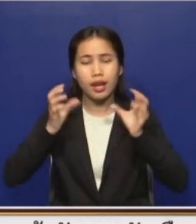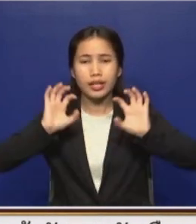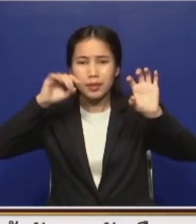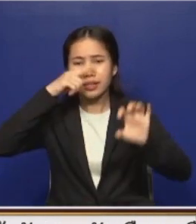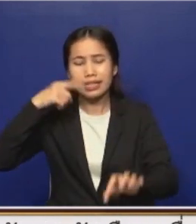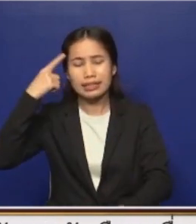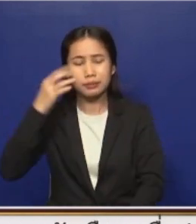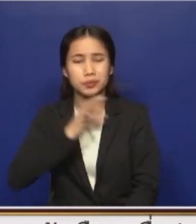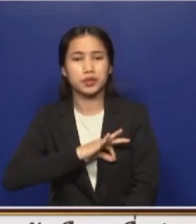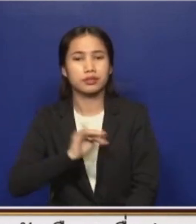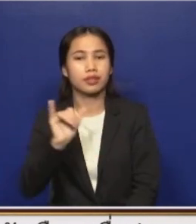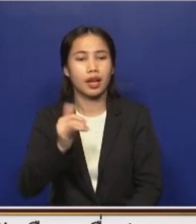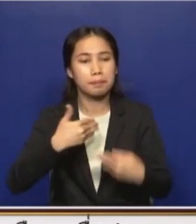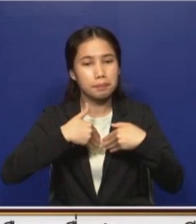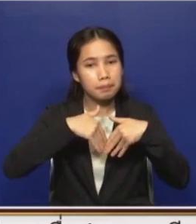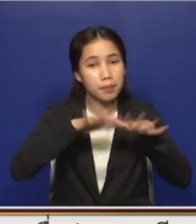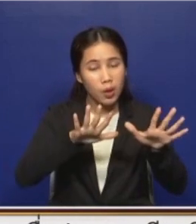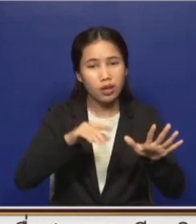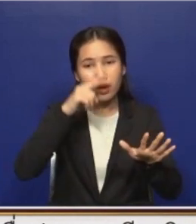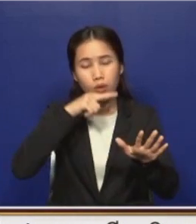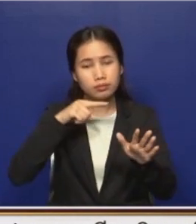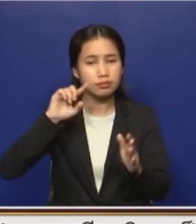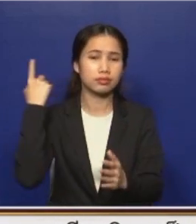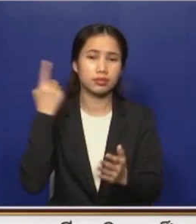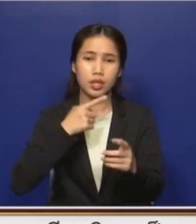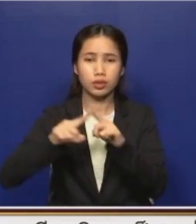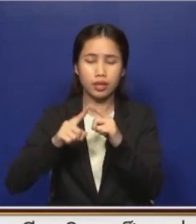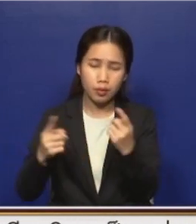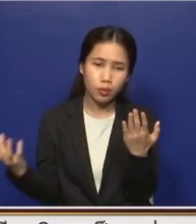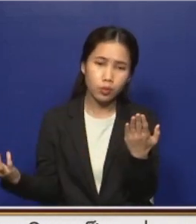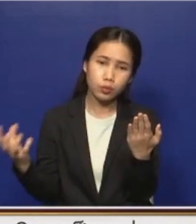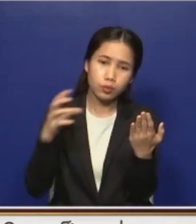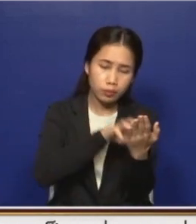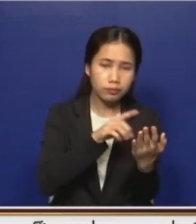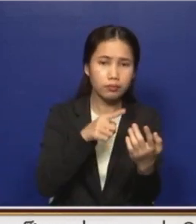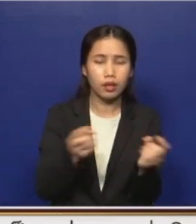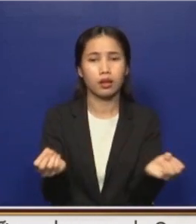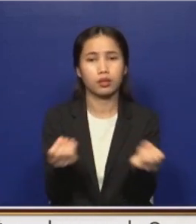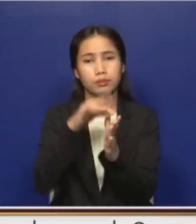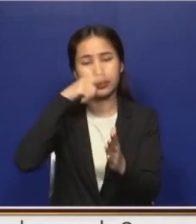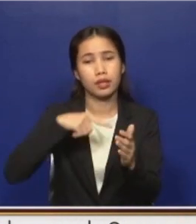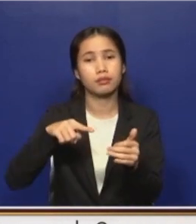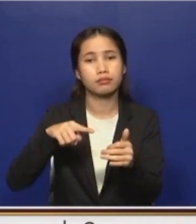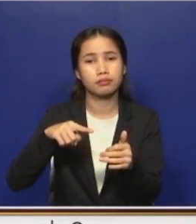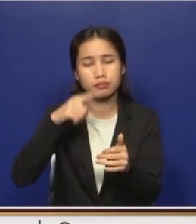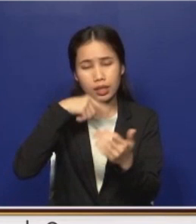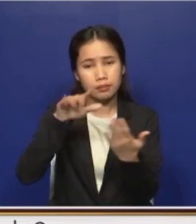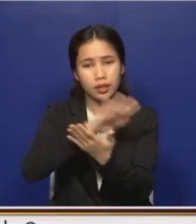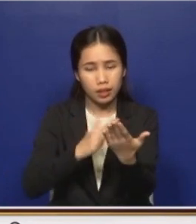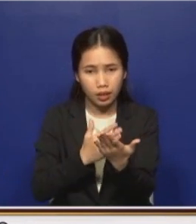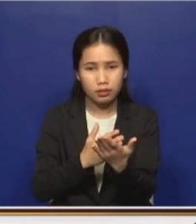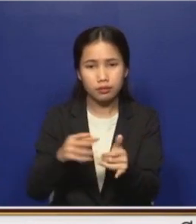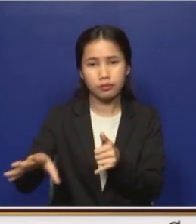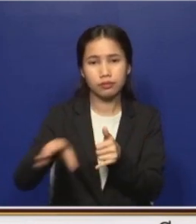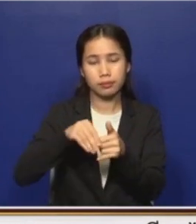นะฮะเพราะปีงบประมาณเรานับจากอะไรฮะนับจาก1ตุลาพฤศจิก